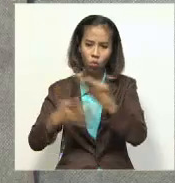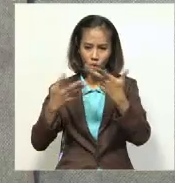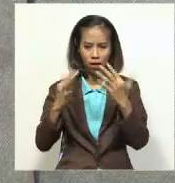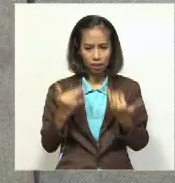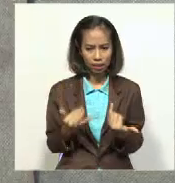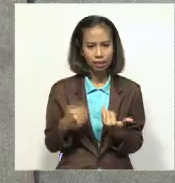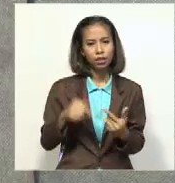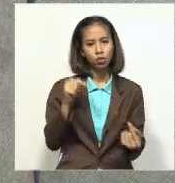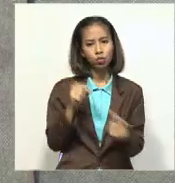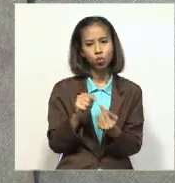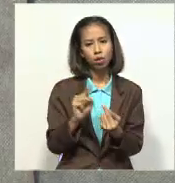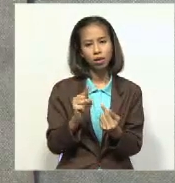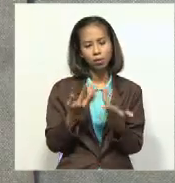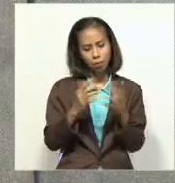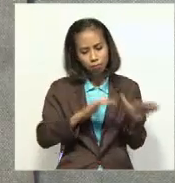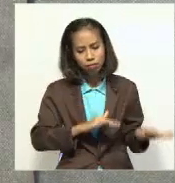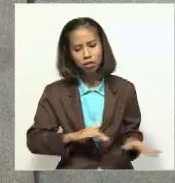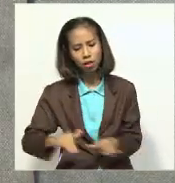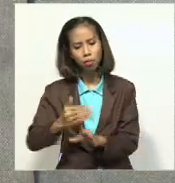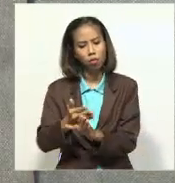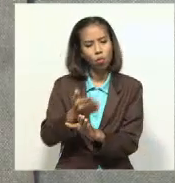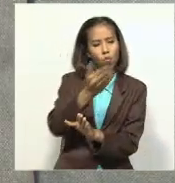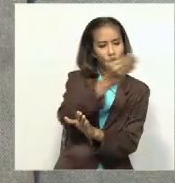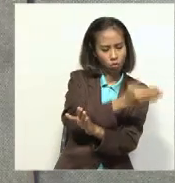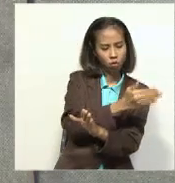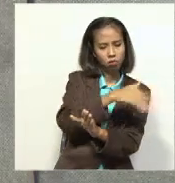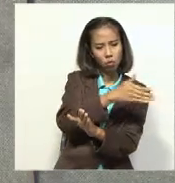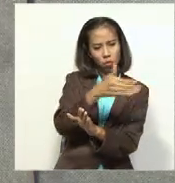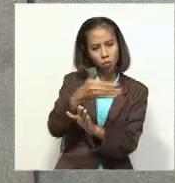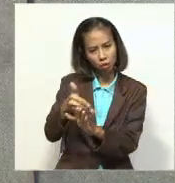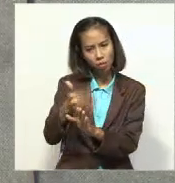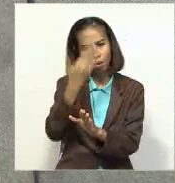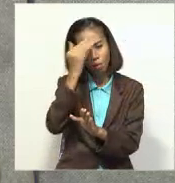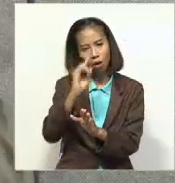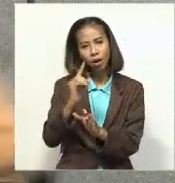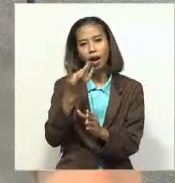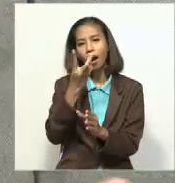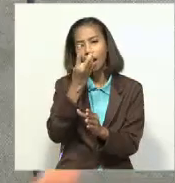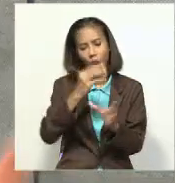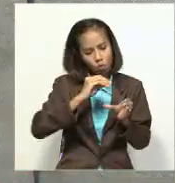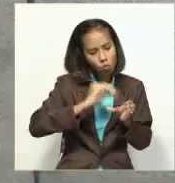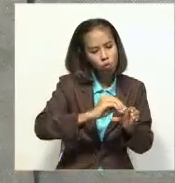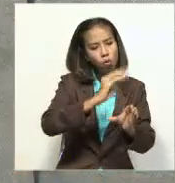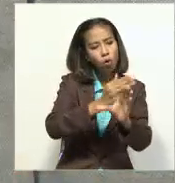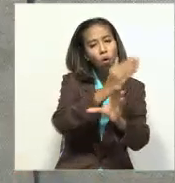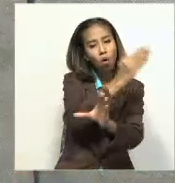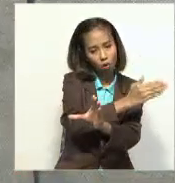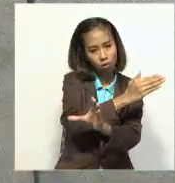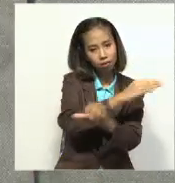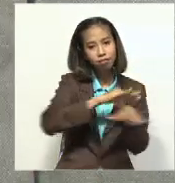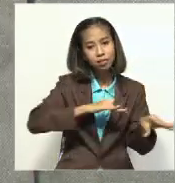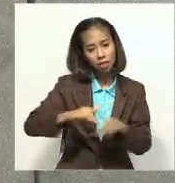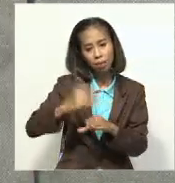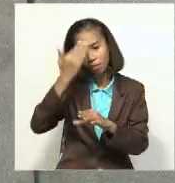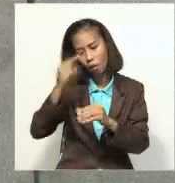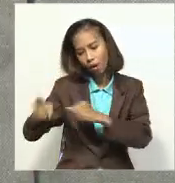าอันนี้เป็นเรื่องของการเตรียมการที่เราเตรียมมาตั้งแต่ล่วงหน้าว่าให้เขาเก็บปลูกเร็วนะครับเพื่อที่ได้เก็บเกี่ย